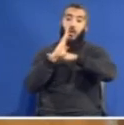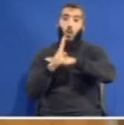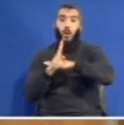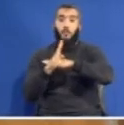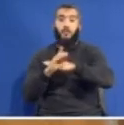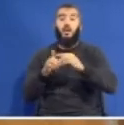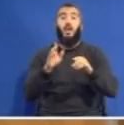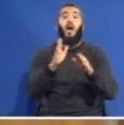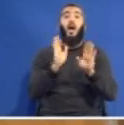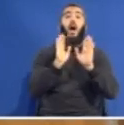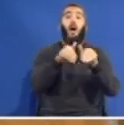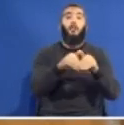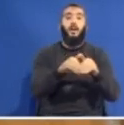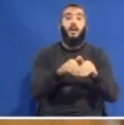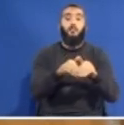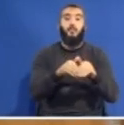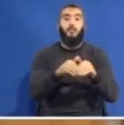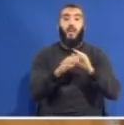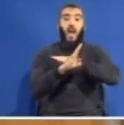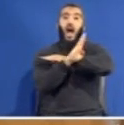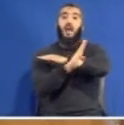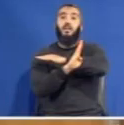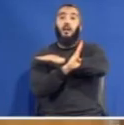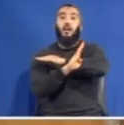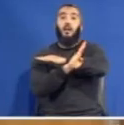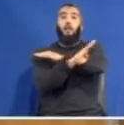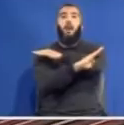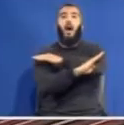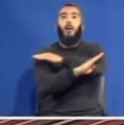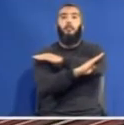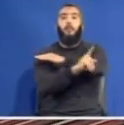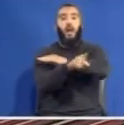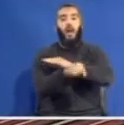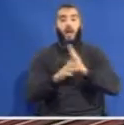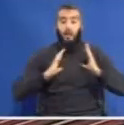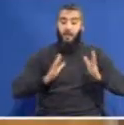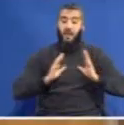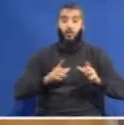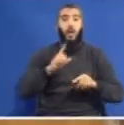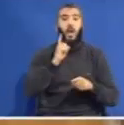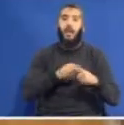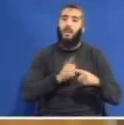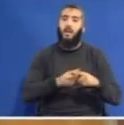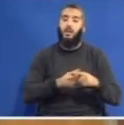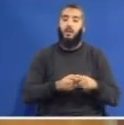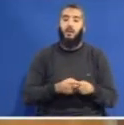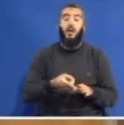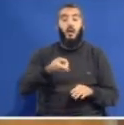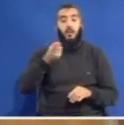هذه أوقات ثلاثة انهى فيها النبي صلى الله عليه وسلم عن التنفل، ولكن الفرض لم ينهى